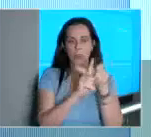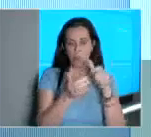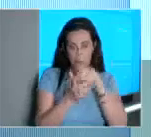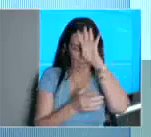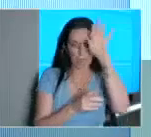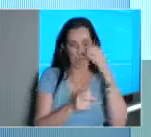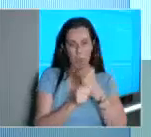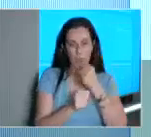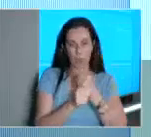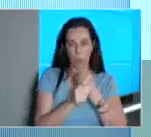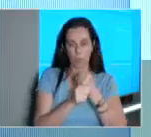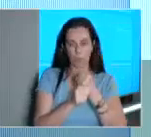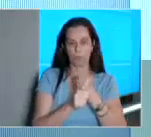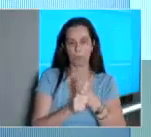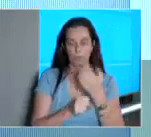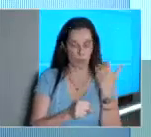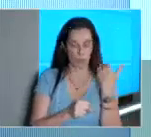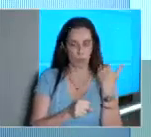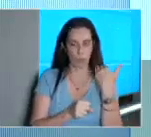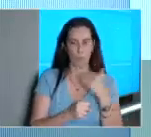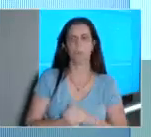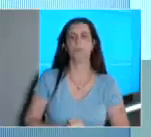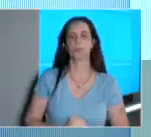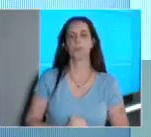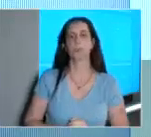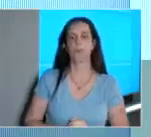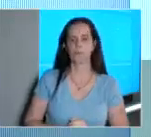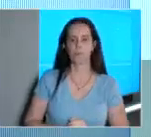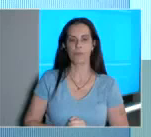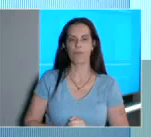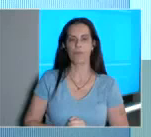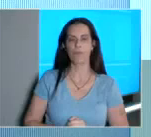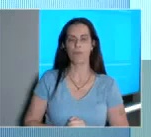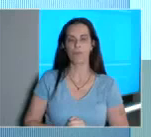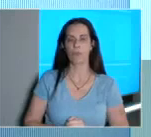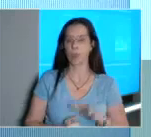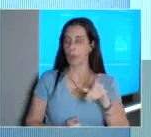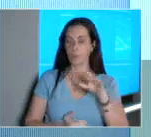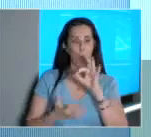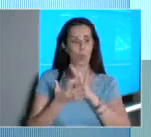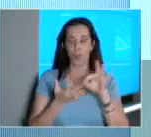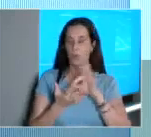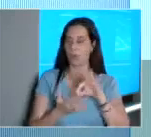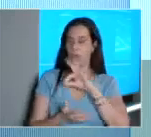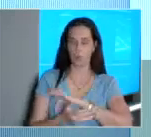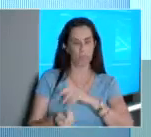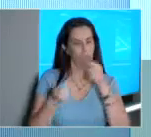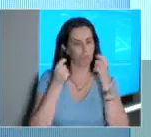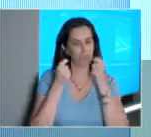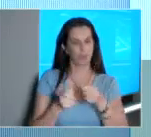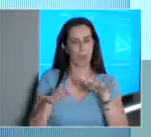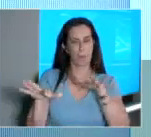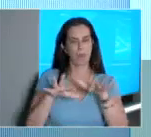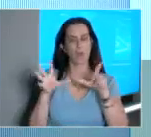האיראנים, תקיפה שבוצעה במימי המפרץ הפרסי. וכמובן גם פה הכותרת, ליברמן נכפה ממשלה